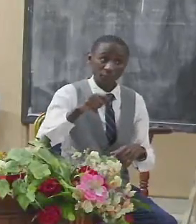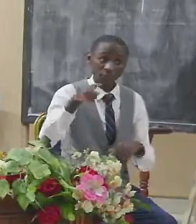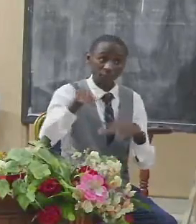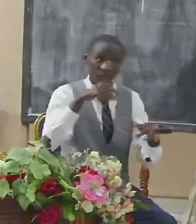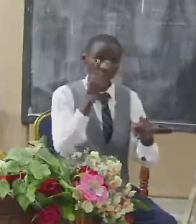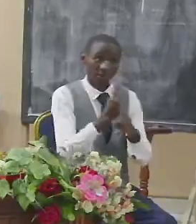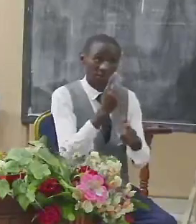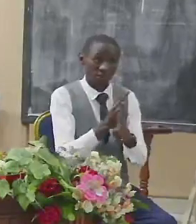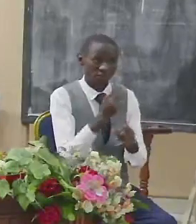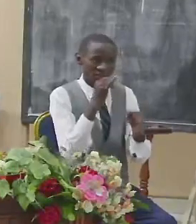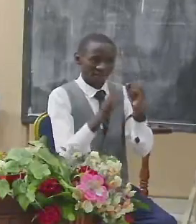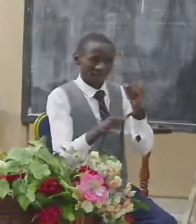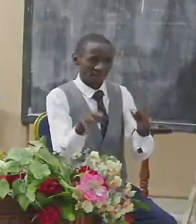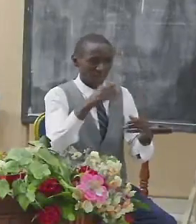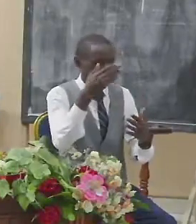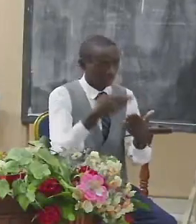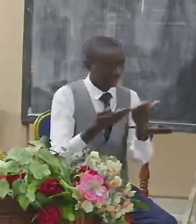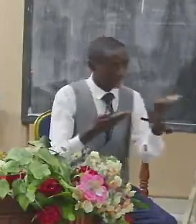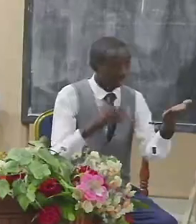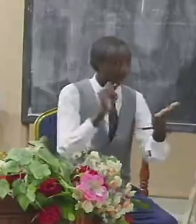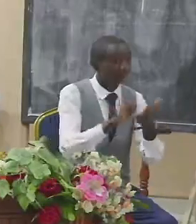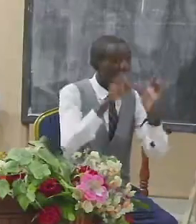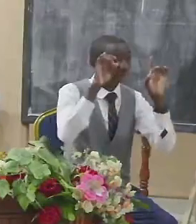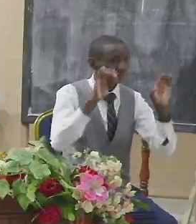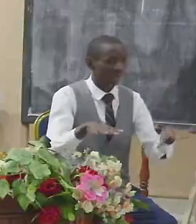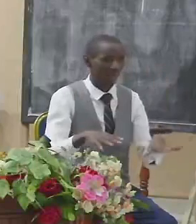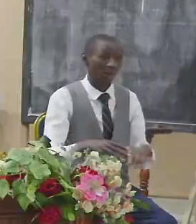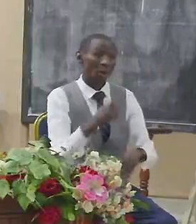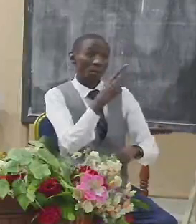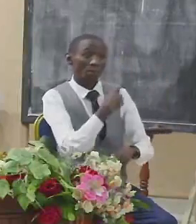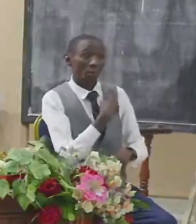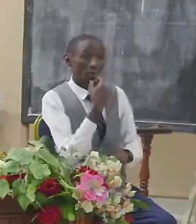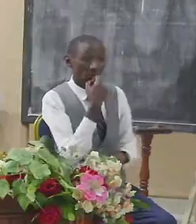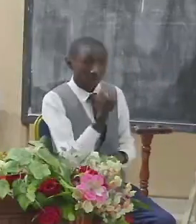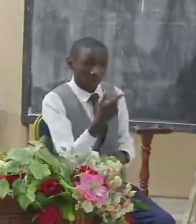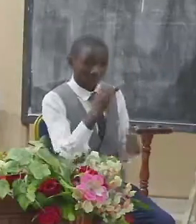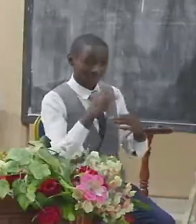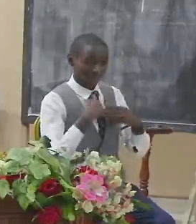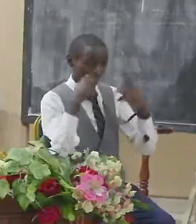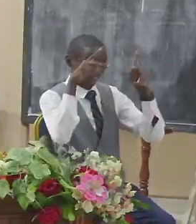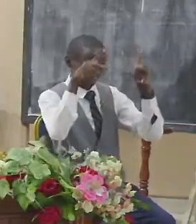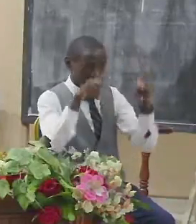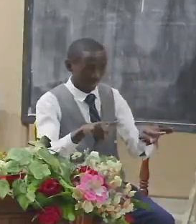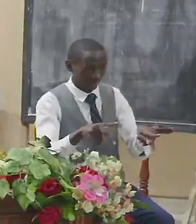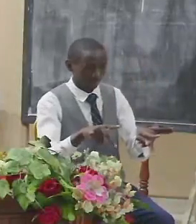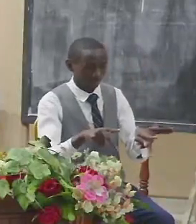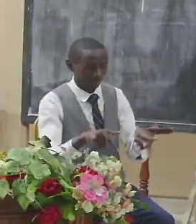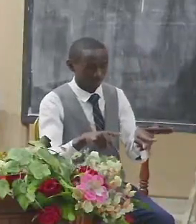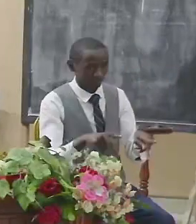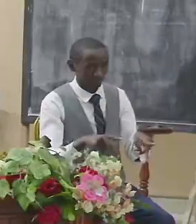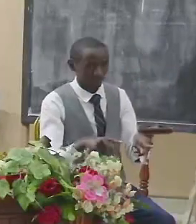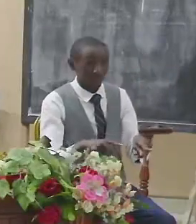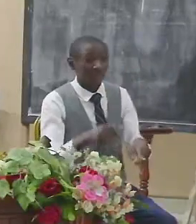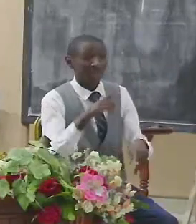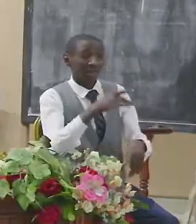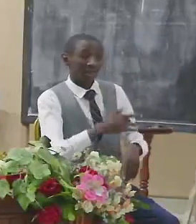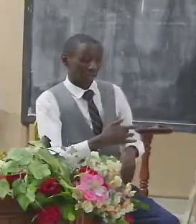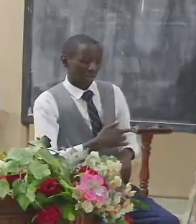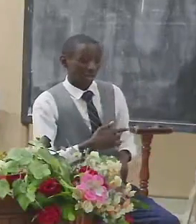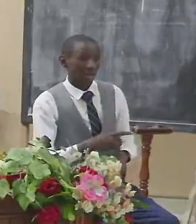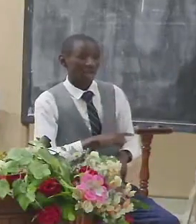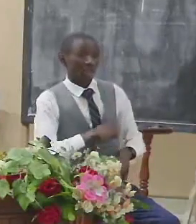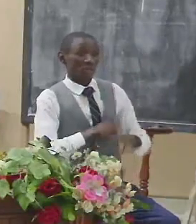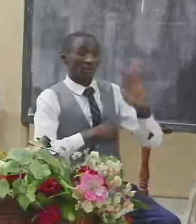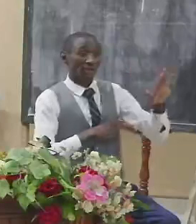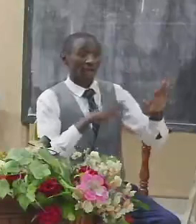angalisho. Kama unafika kwa ile kiwango. Paul dit, Paul anasema, déjà, ya kwamba kuna watu dans la conscience ambao zamiri